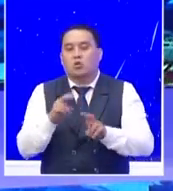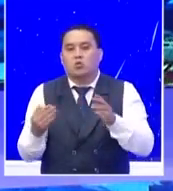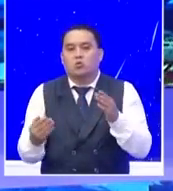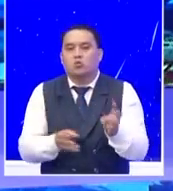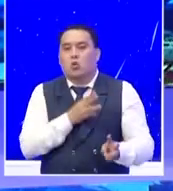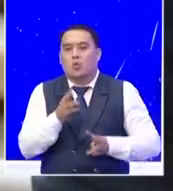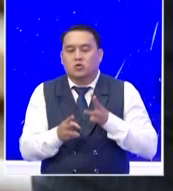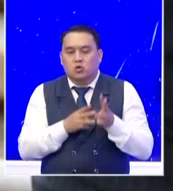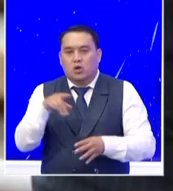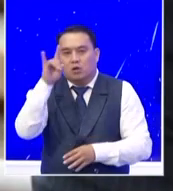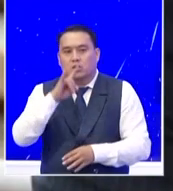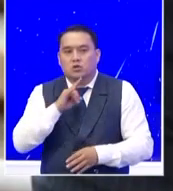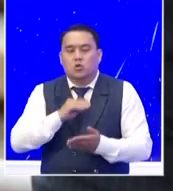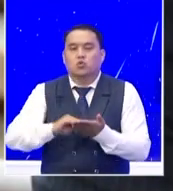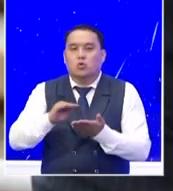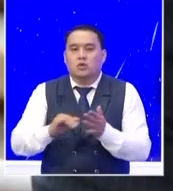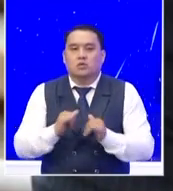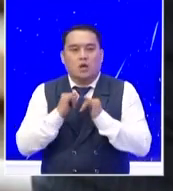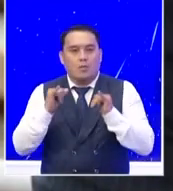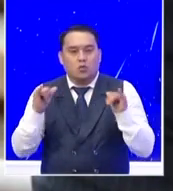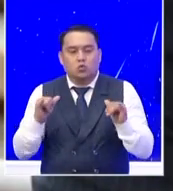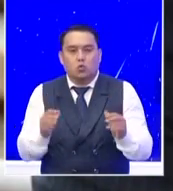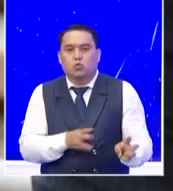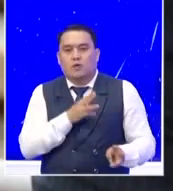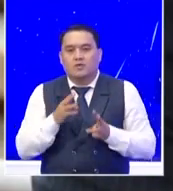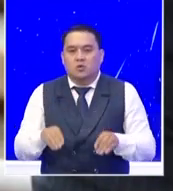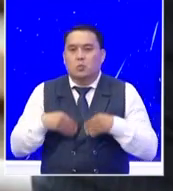жігерлендіру, Қазақстан журналистикасының дамуына серпін